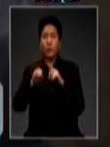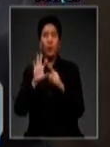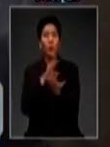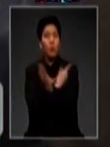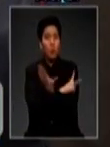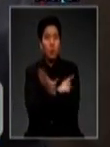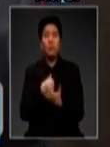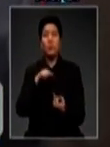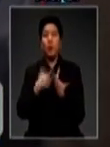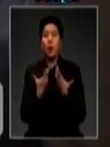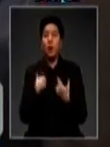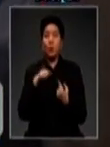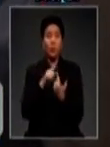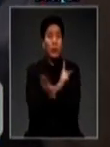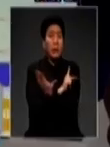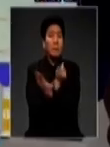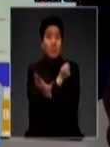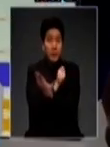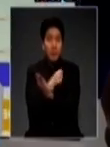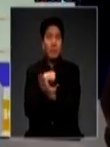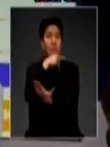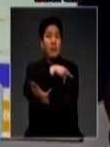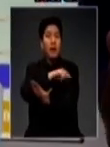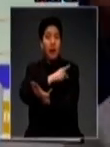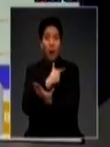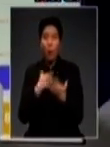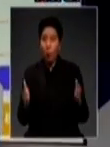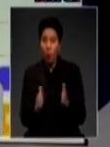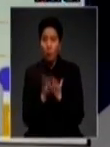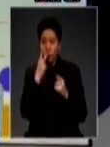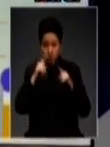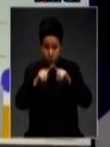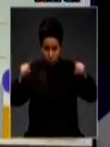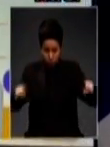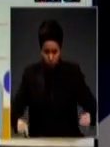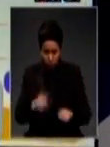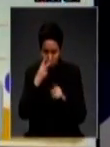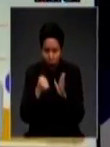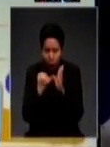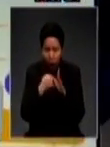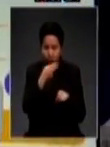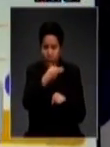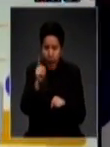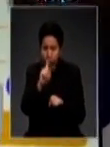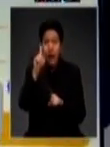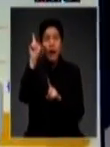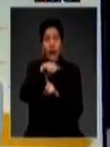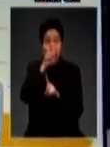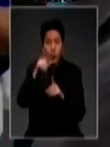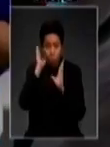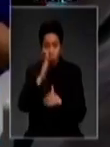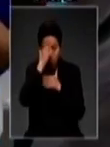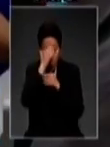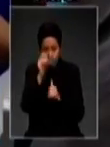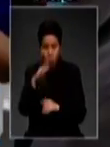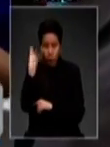และยังมีผู้ประกอบการจากกระบี่และพังงาด้วยด้วยหน้าตาที่เข้าใจง่ายและใช้ภาษาอังกฤษจึงได้รับความสนใจจ